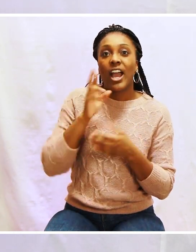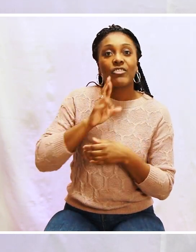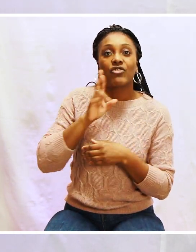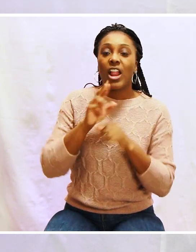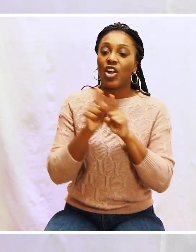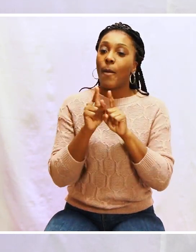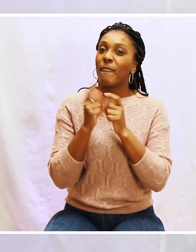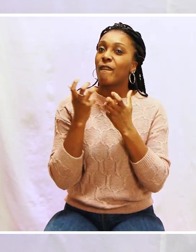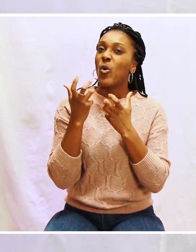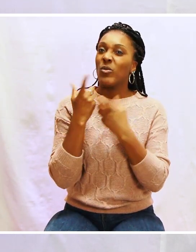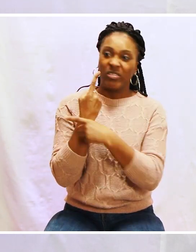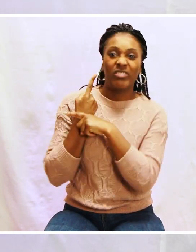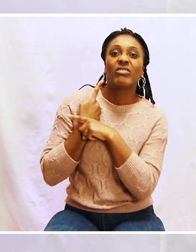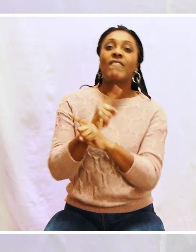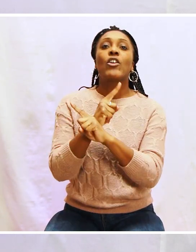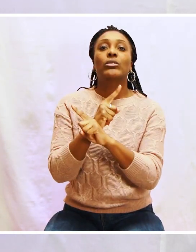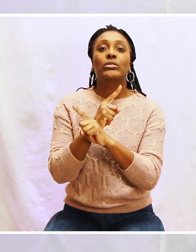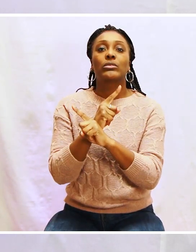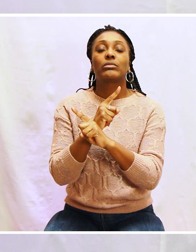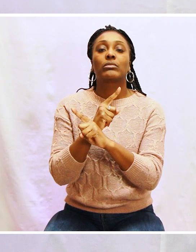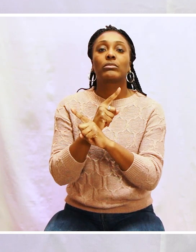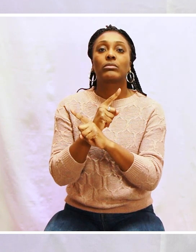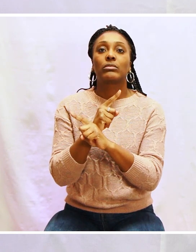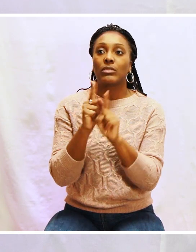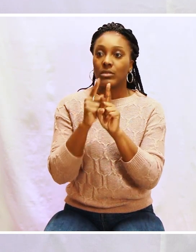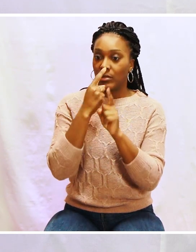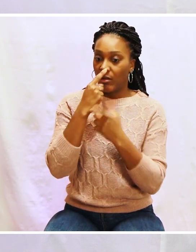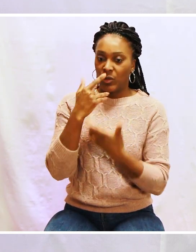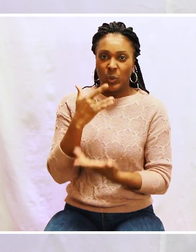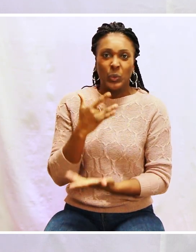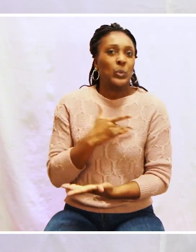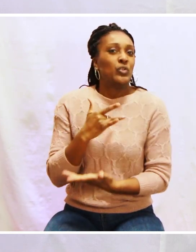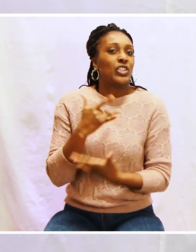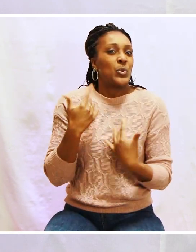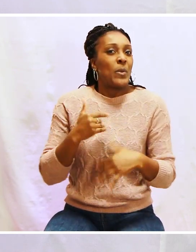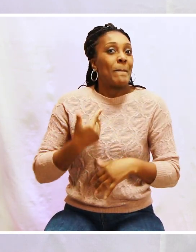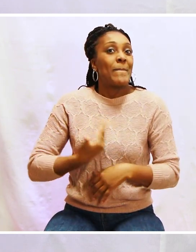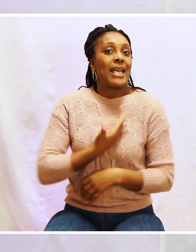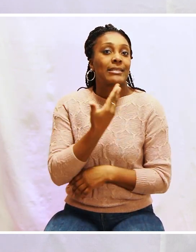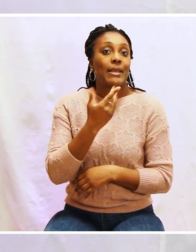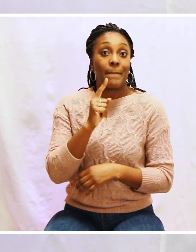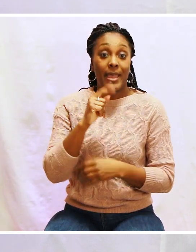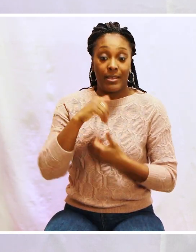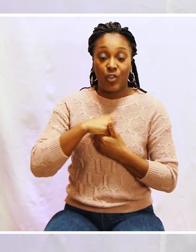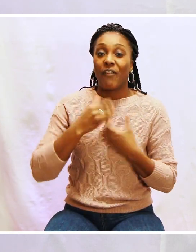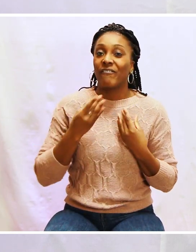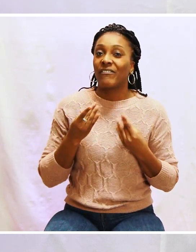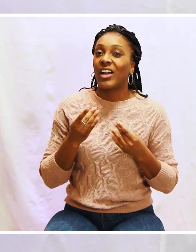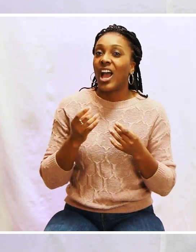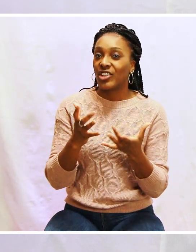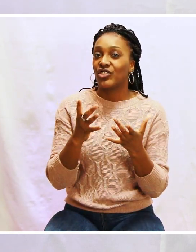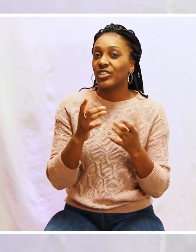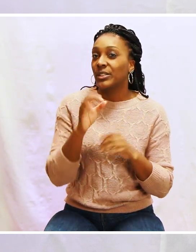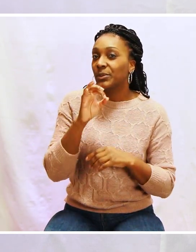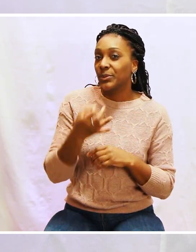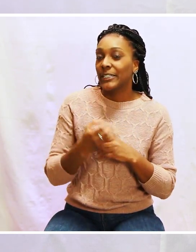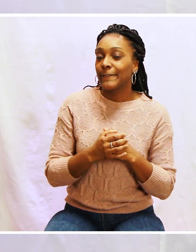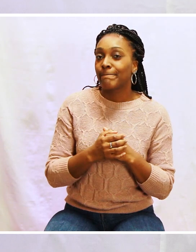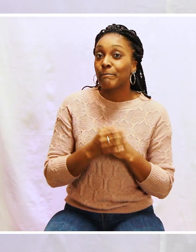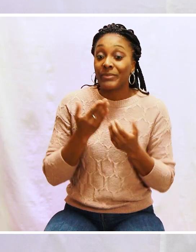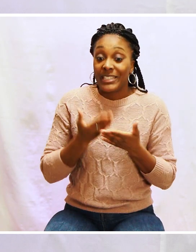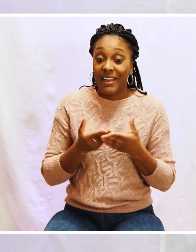met dans une manière de défense. Elle se sent affectée, mais elle se sent fragilisée par la situation. Et